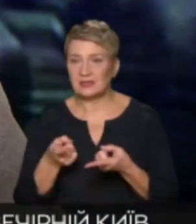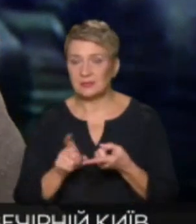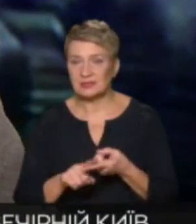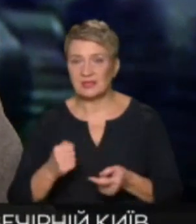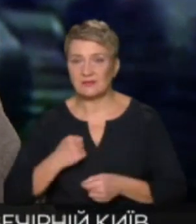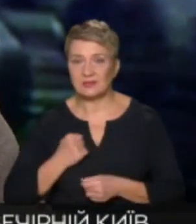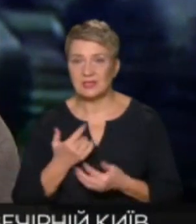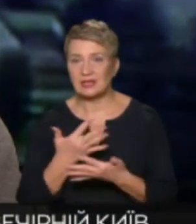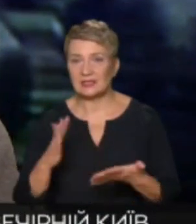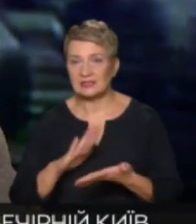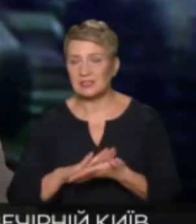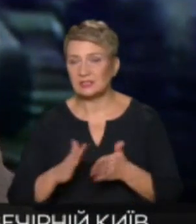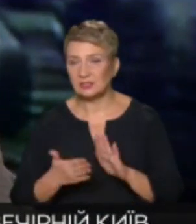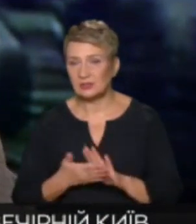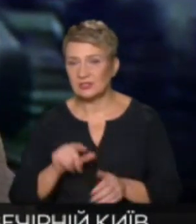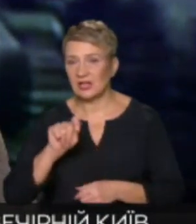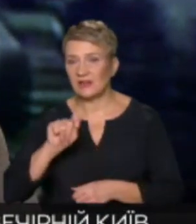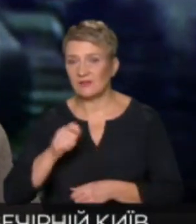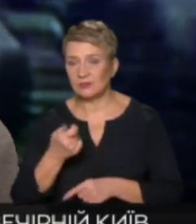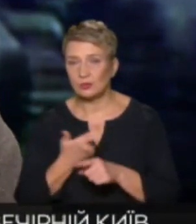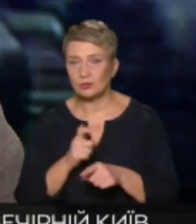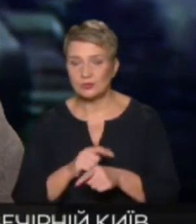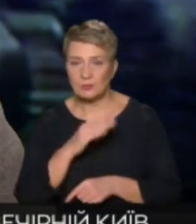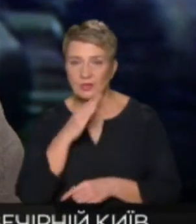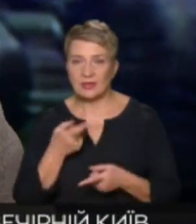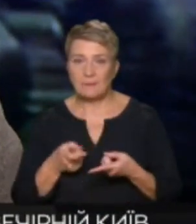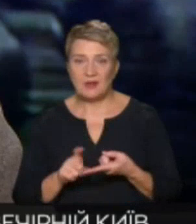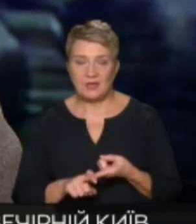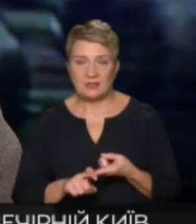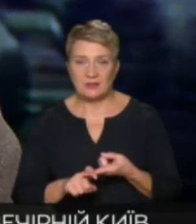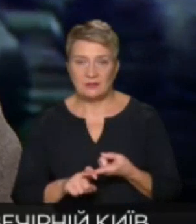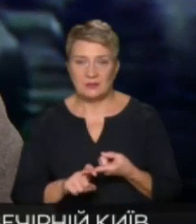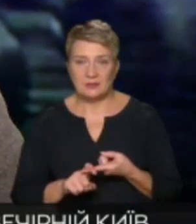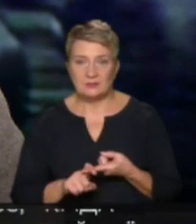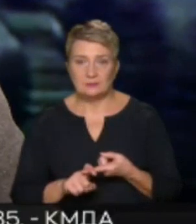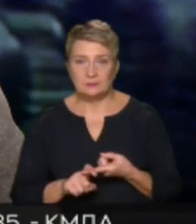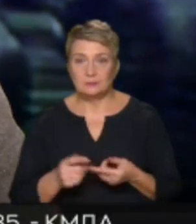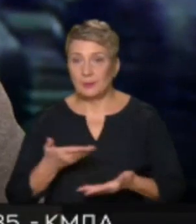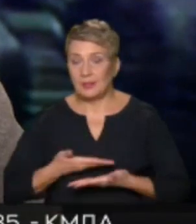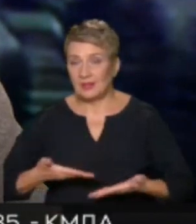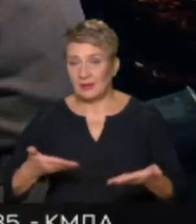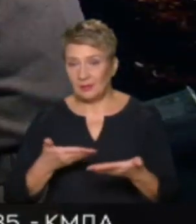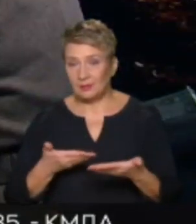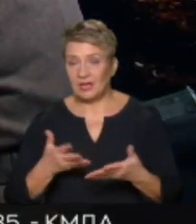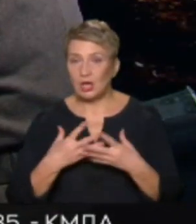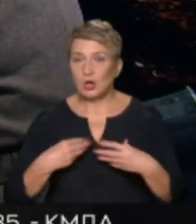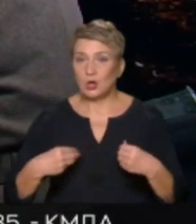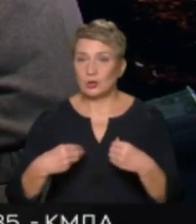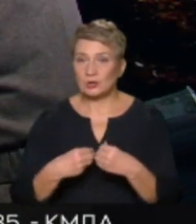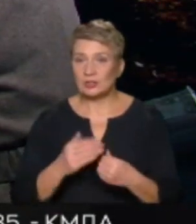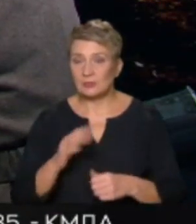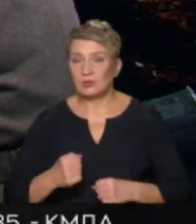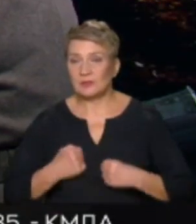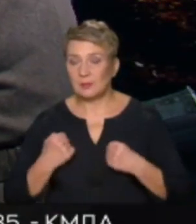різні ситуації, з війною дуже багато пов'язано. Але ми якраз і родини будемо намагатися